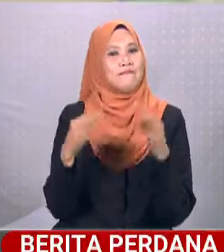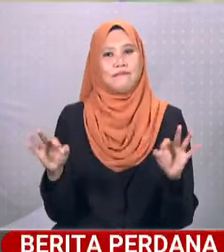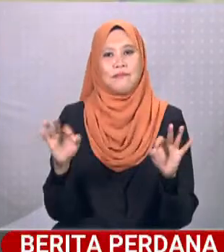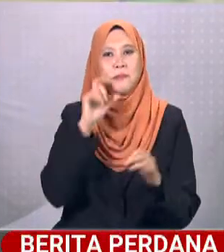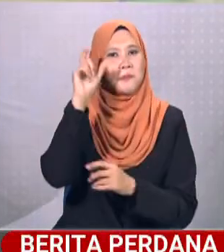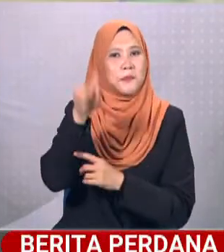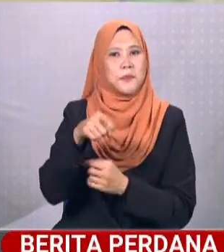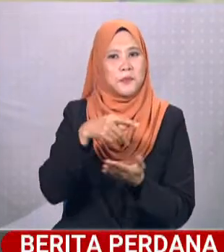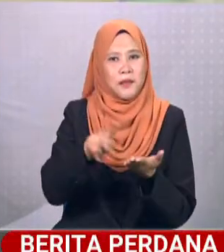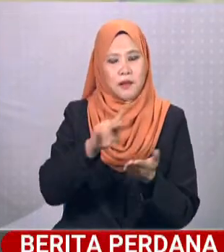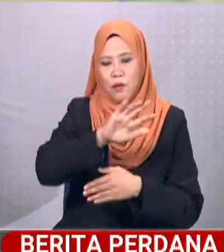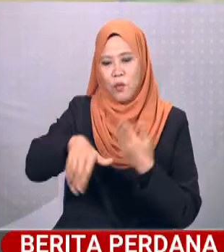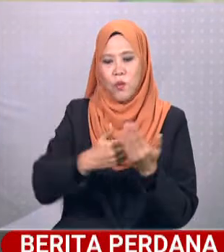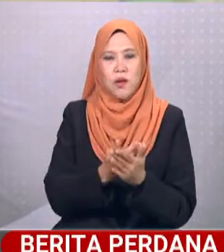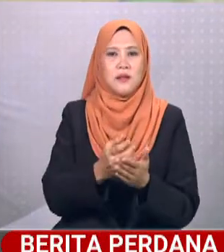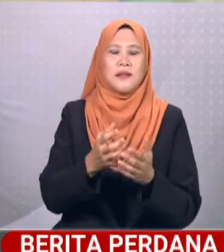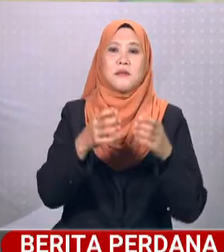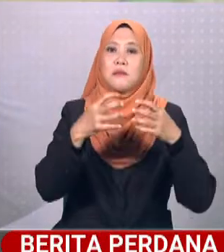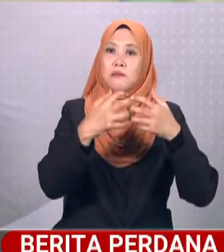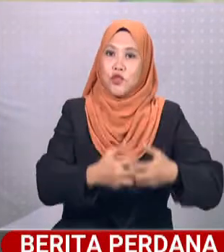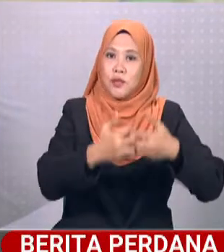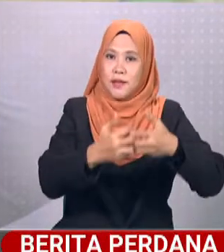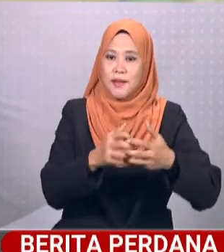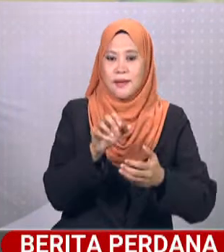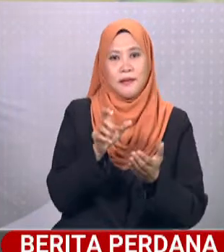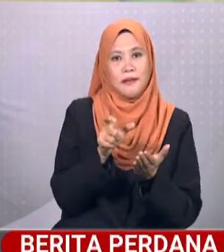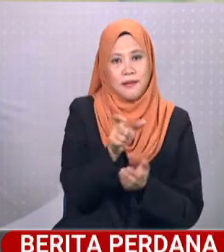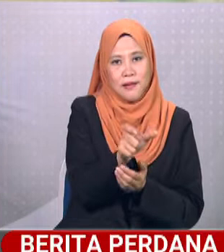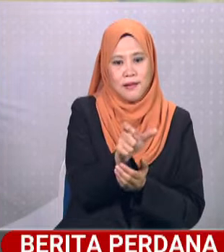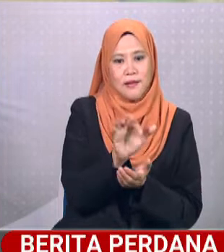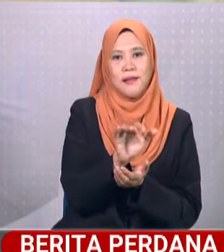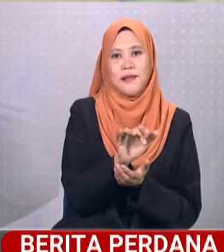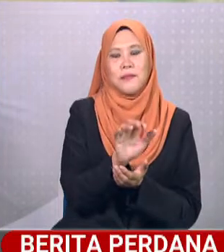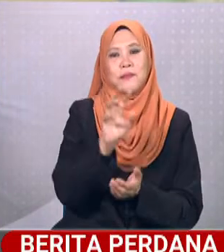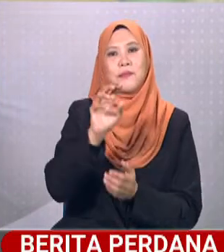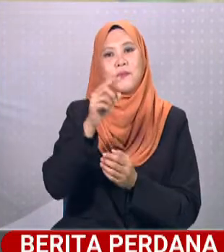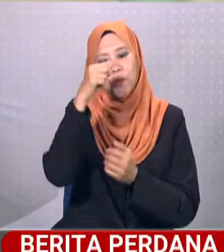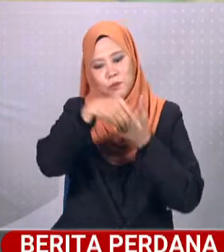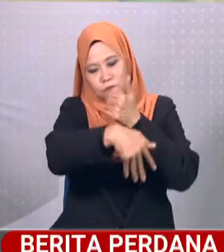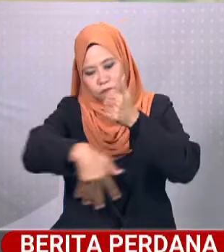wang di semua mesin ATM yang menggunakan rangkaian MAPS.